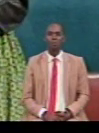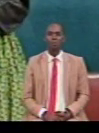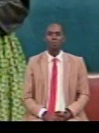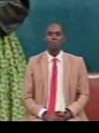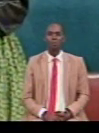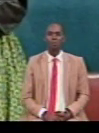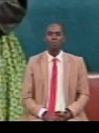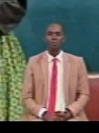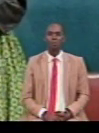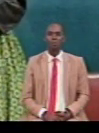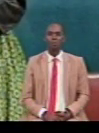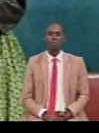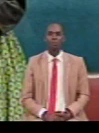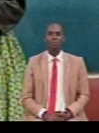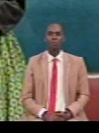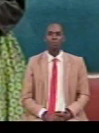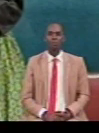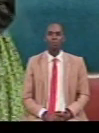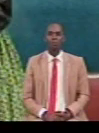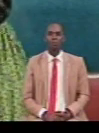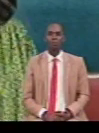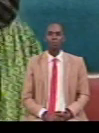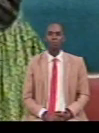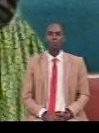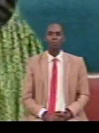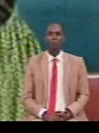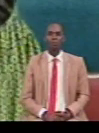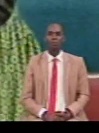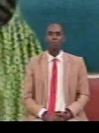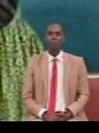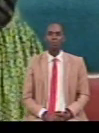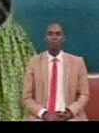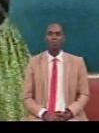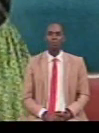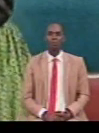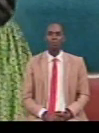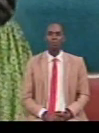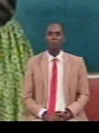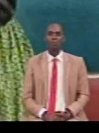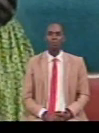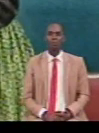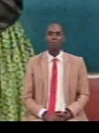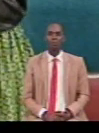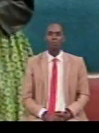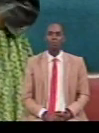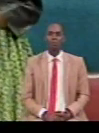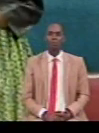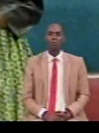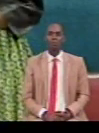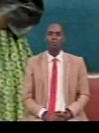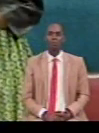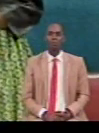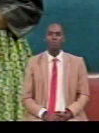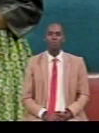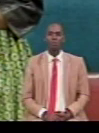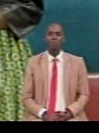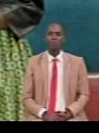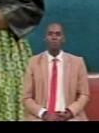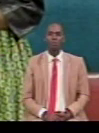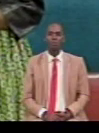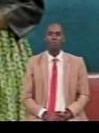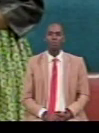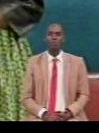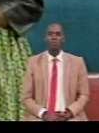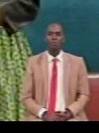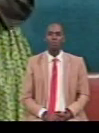ima, ito nena umfu ile maka mumbili, na isafuru muka papeti, na iminina noko iminina. Ito na ishile ufuru muka papeti, na